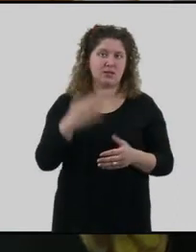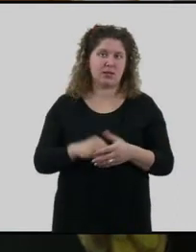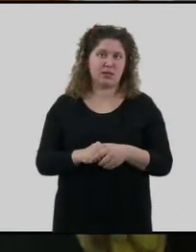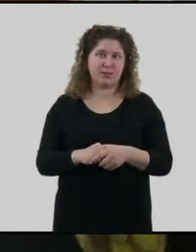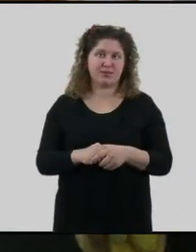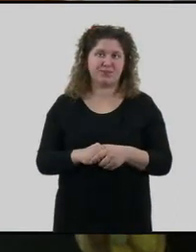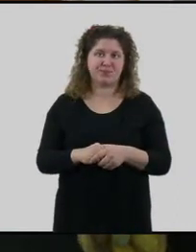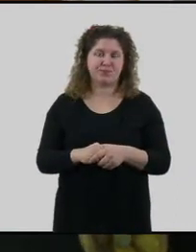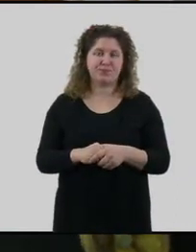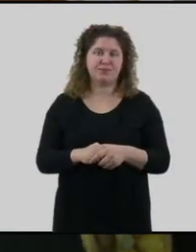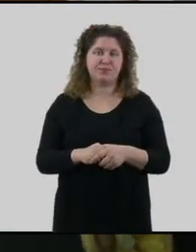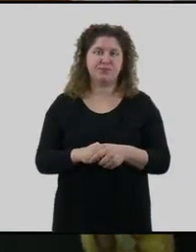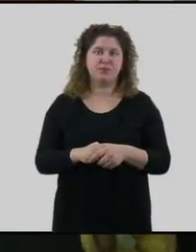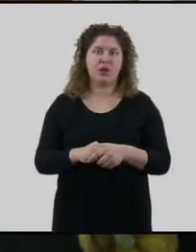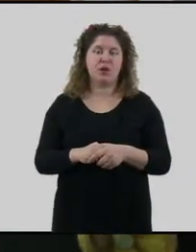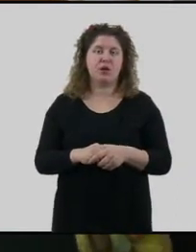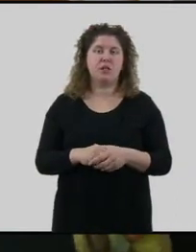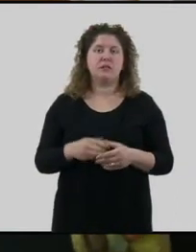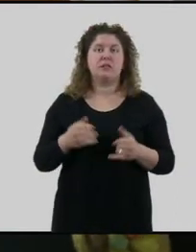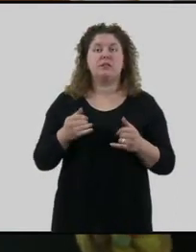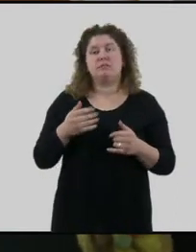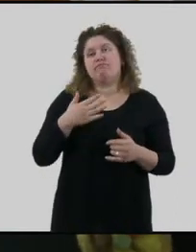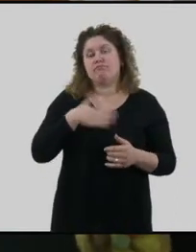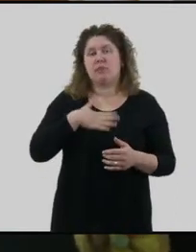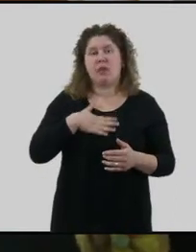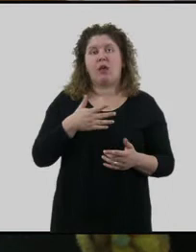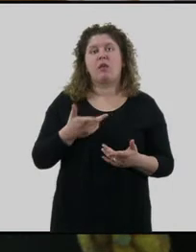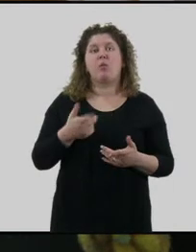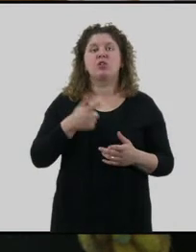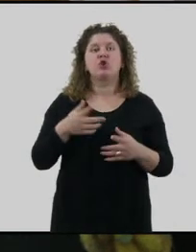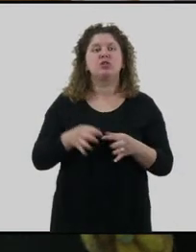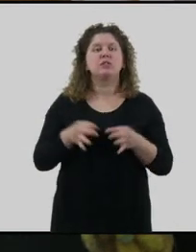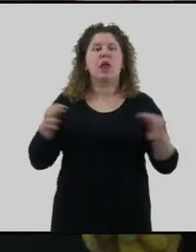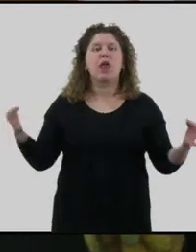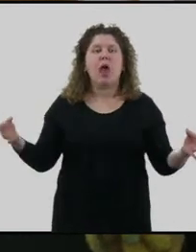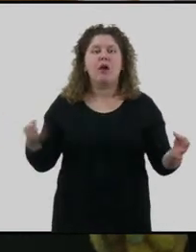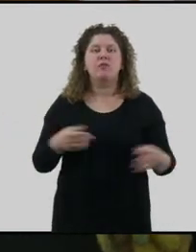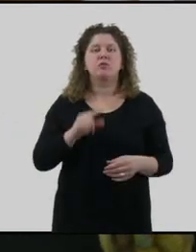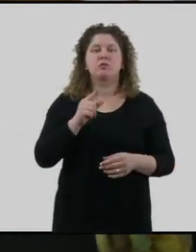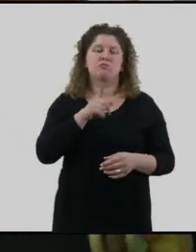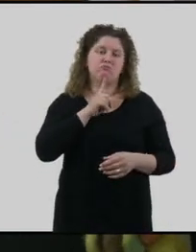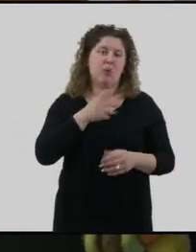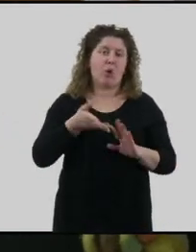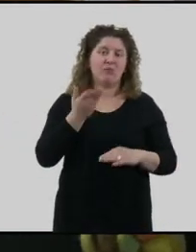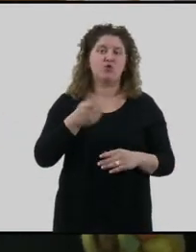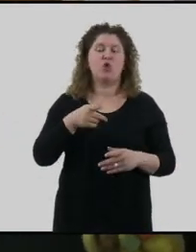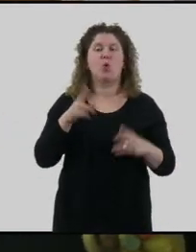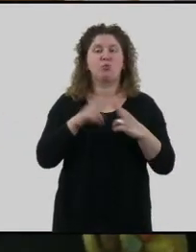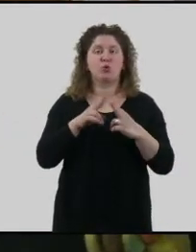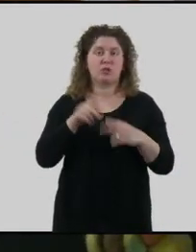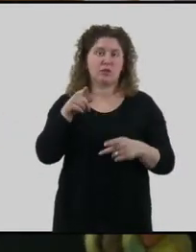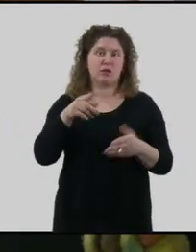drugoj obitelji osim u svojoj vlastitoj biološkoj obitelji. Eto, tako da se nadamo da će se javnost malo više upoznati sa